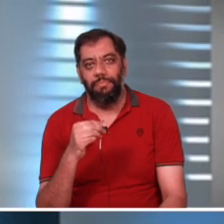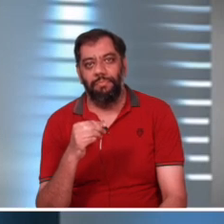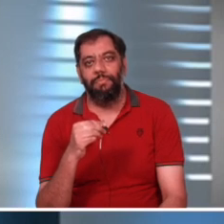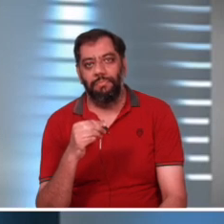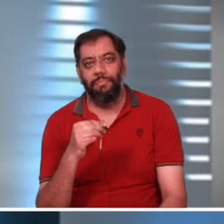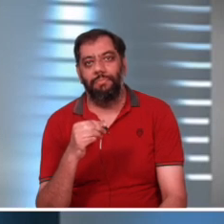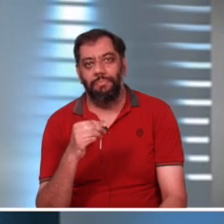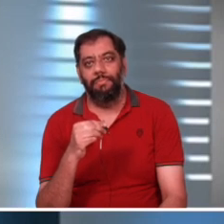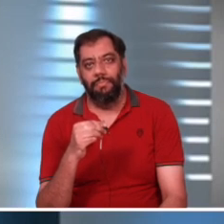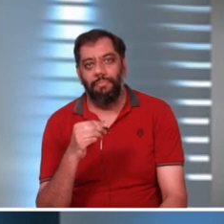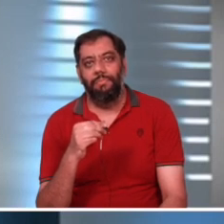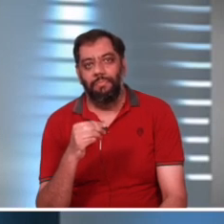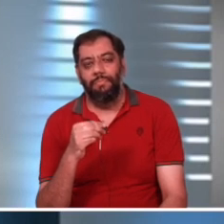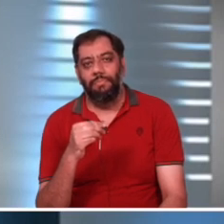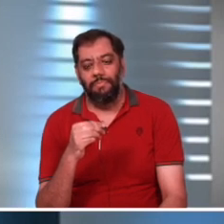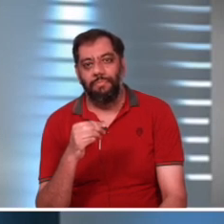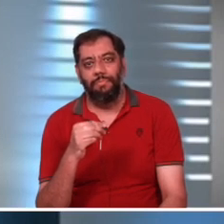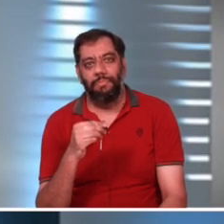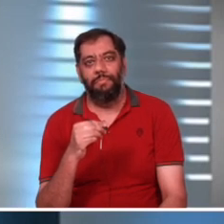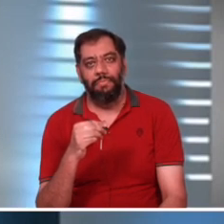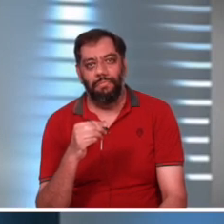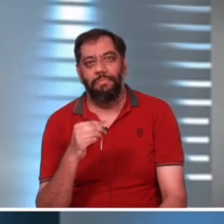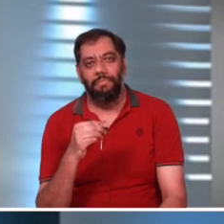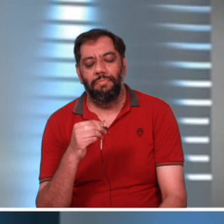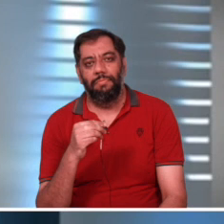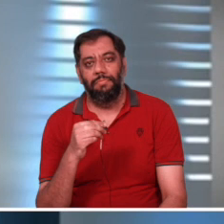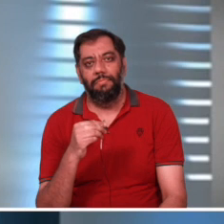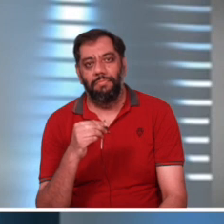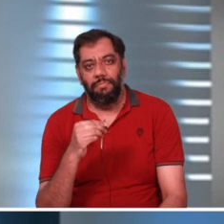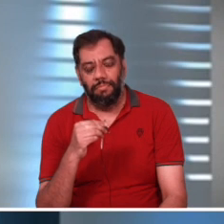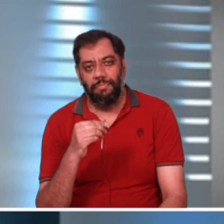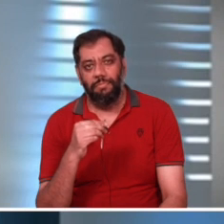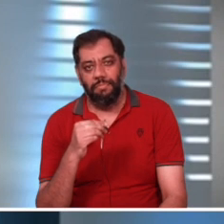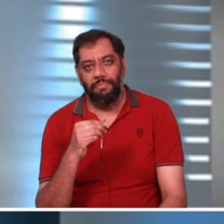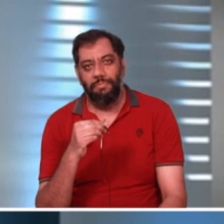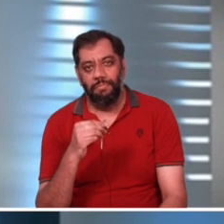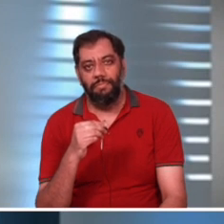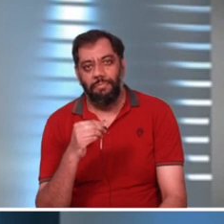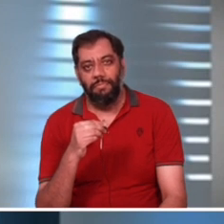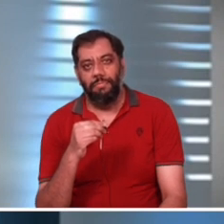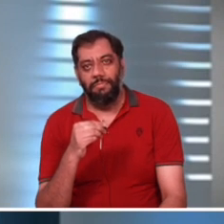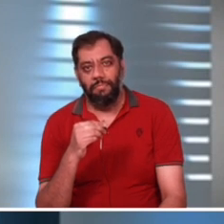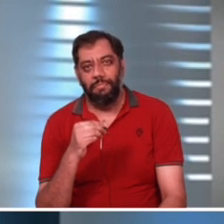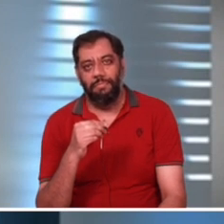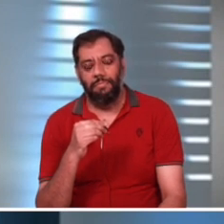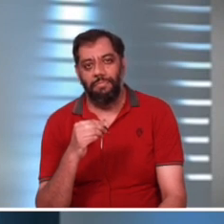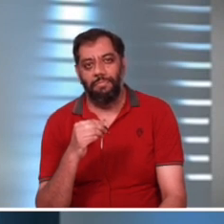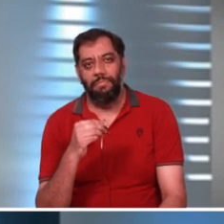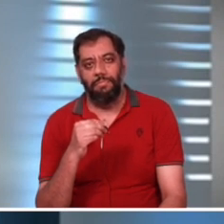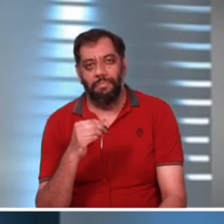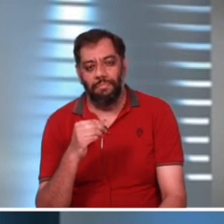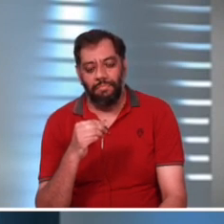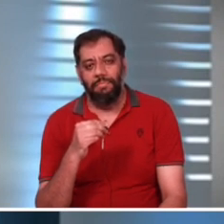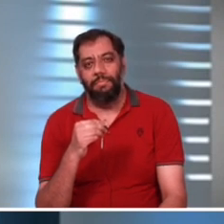नमस्कार, स्वागत है आपका इस न्यूज चैनल में। जनता की बात जनता तक पहुंचाएं। मैं सबसे पहले हमारे स्टूडियो में आए हुए मेहमानों का धन्यवाद अदा